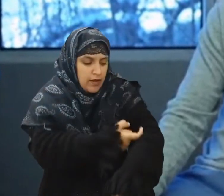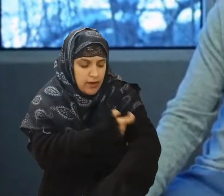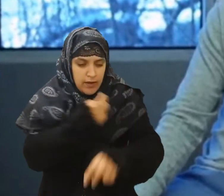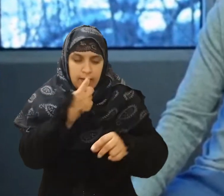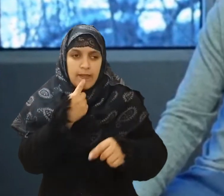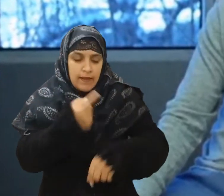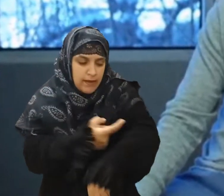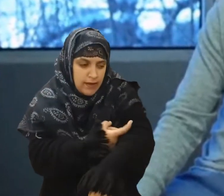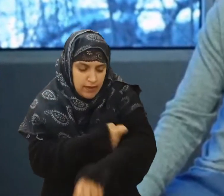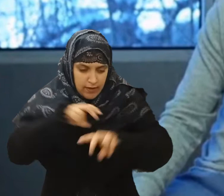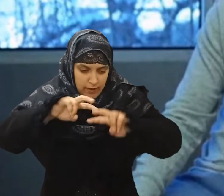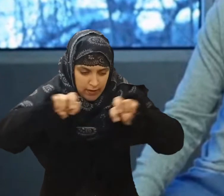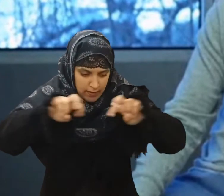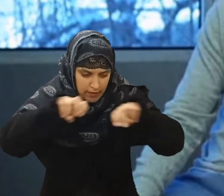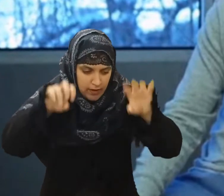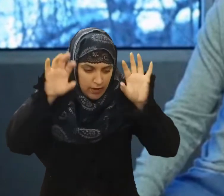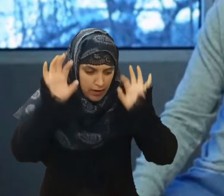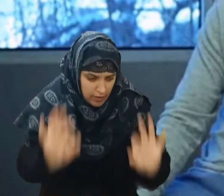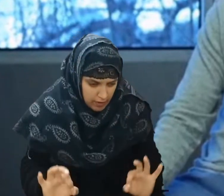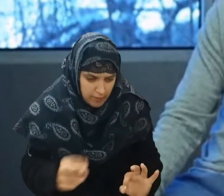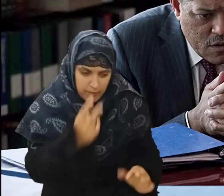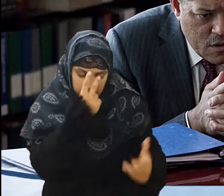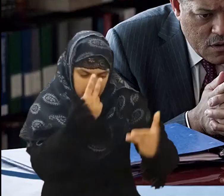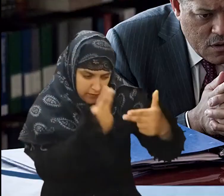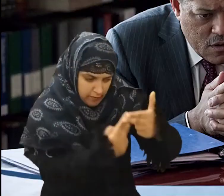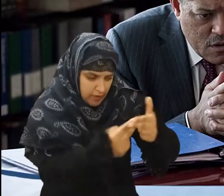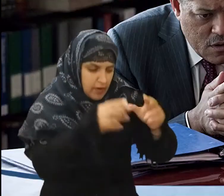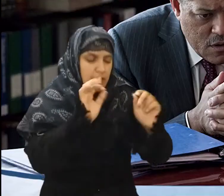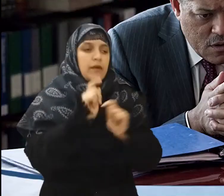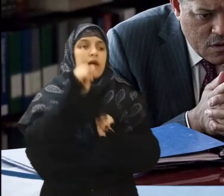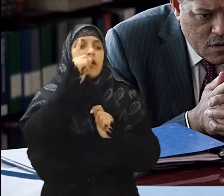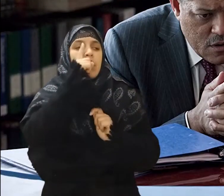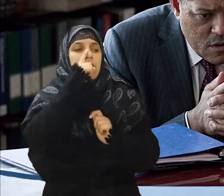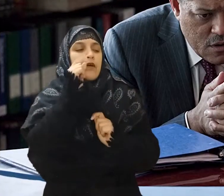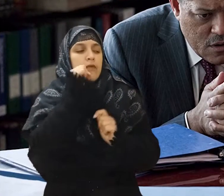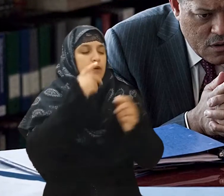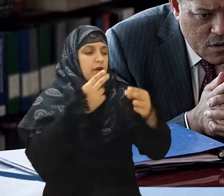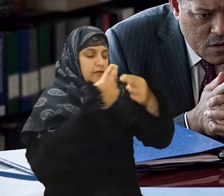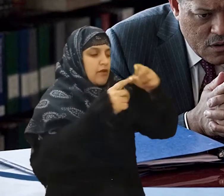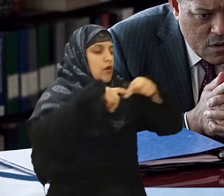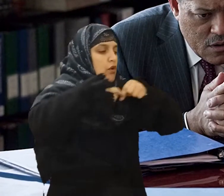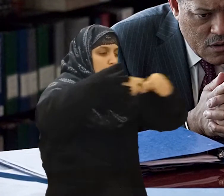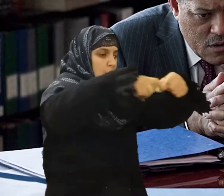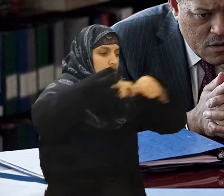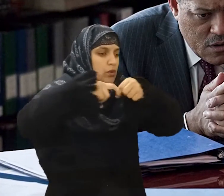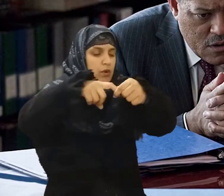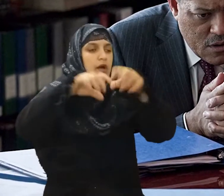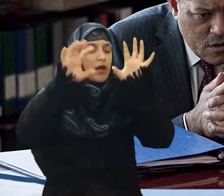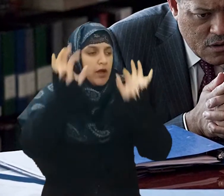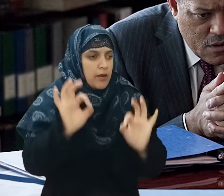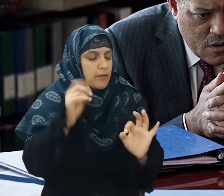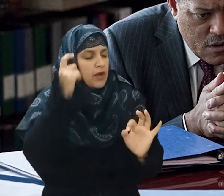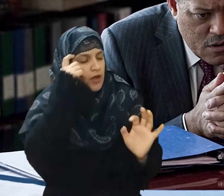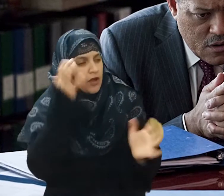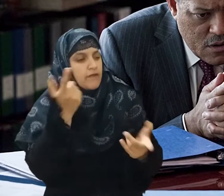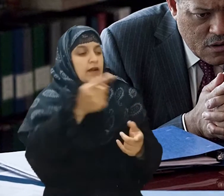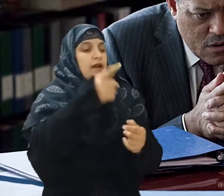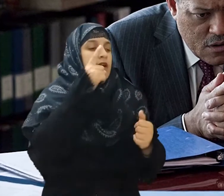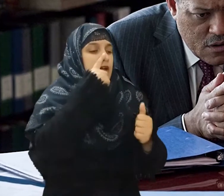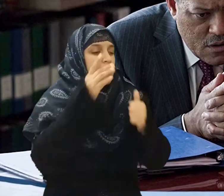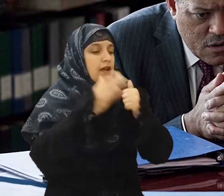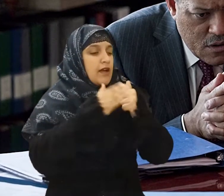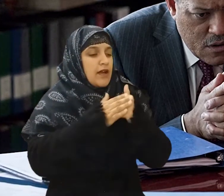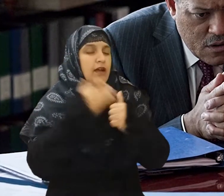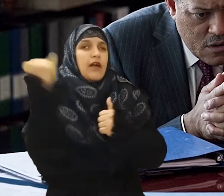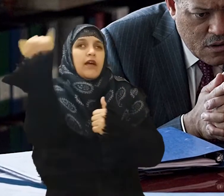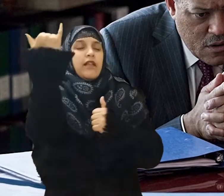مند قرار دے کر واپس گھر بھیج دیا جاتا ہے۔ اسی دوران WHO کو خبر ملتی ہے کہ ایک جان لیوا وائرس چائنا میں پھیل